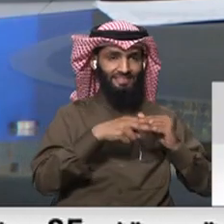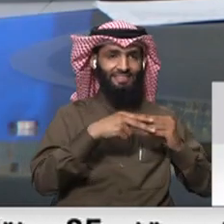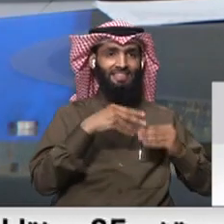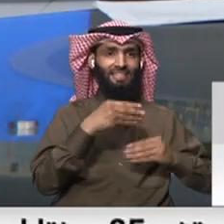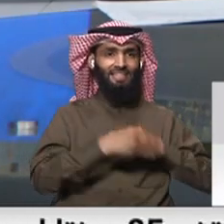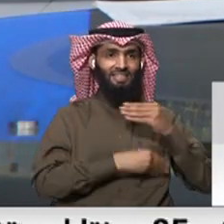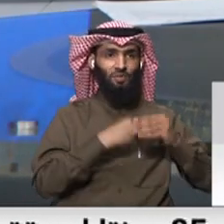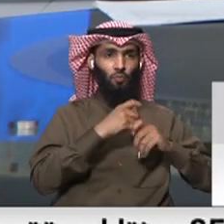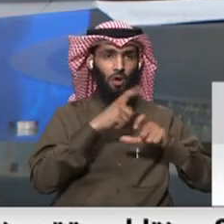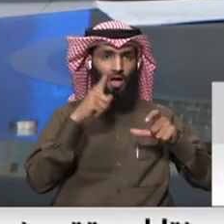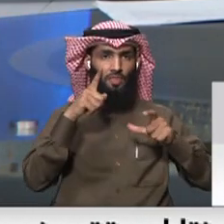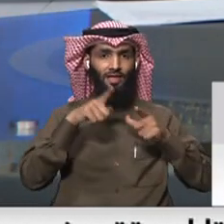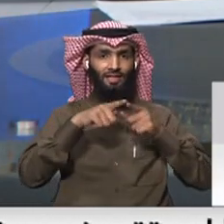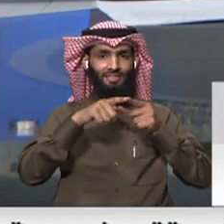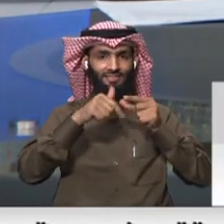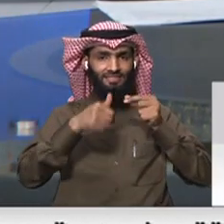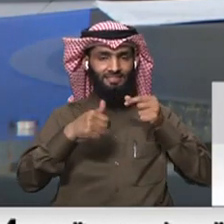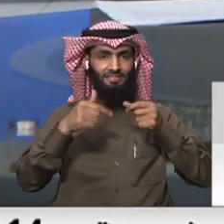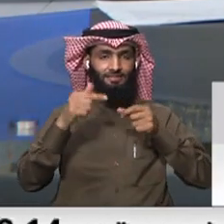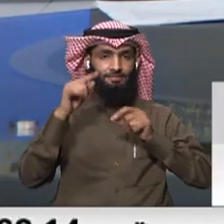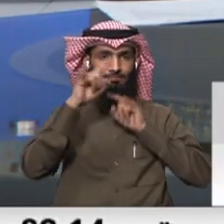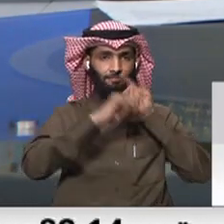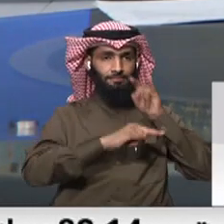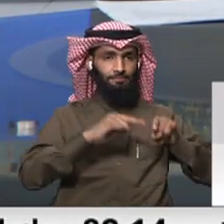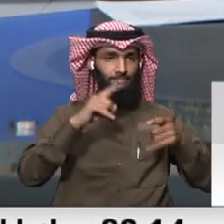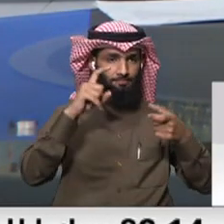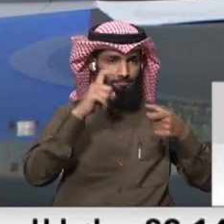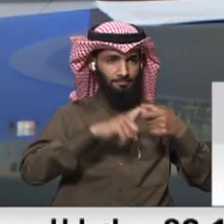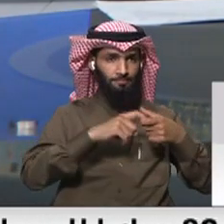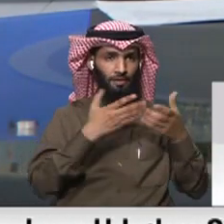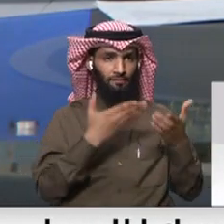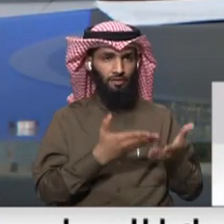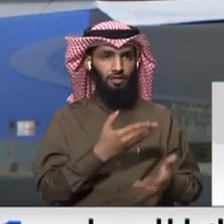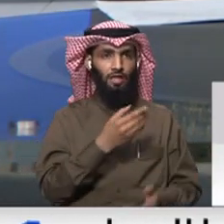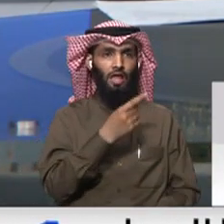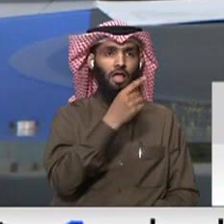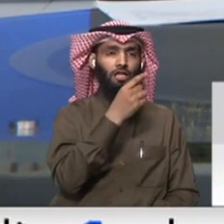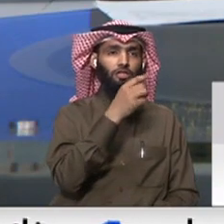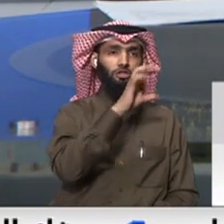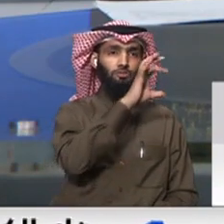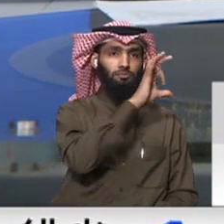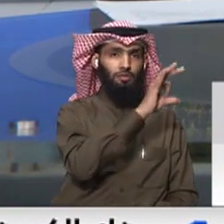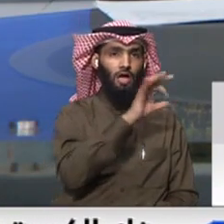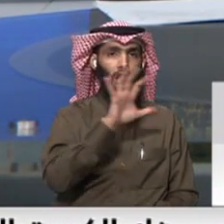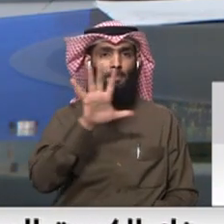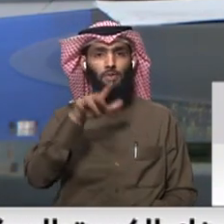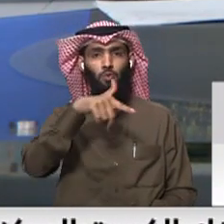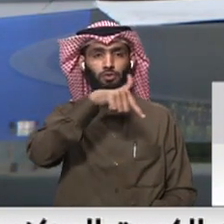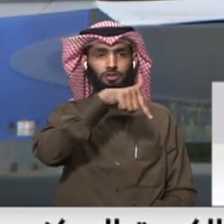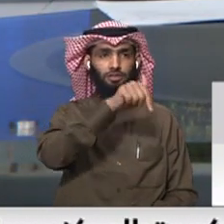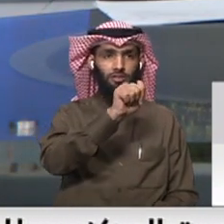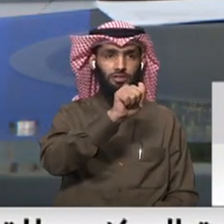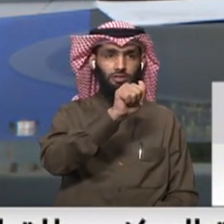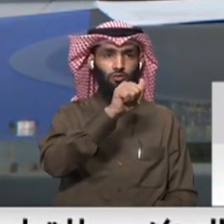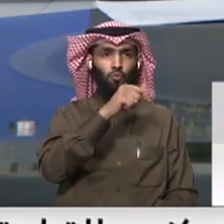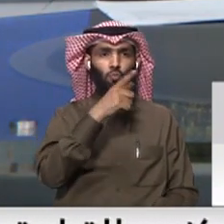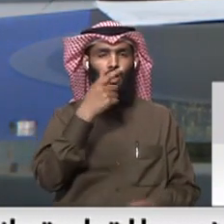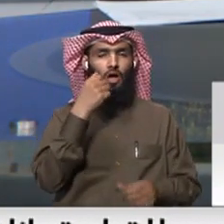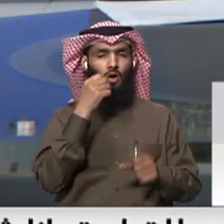واسعة، والذي ينظم من خلال فريق إكسبو 965 للمعارض التراثية